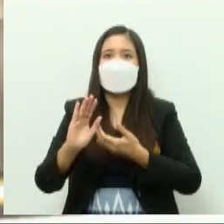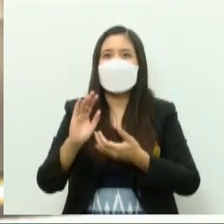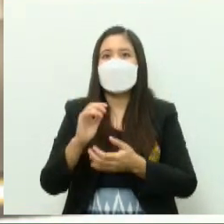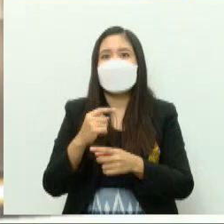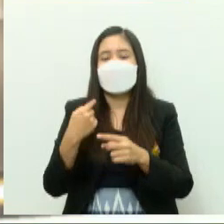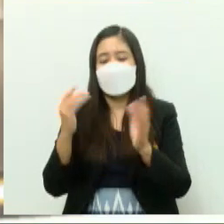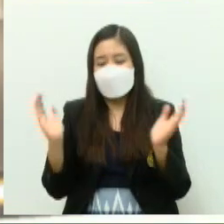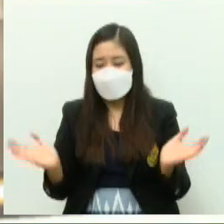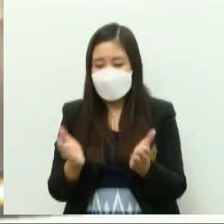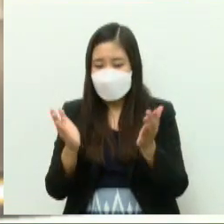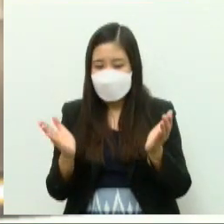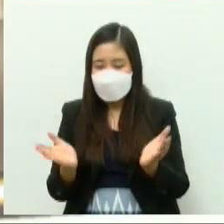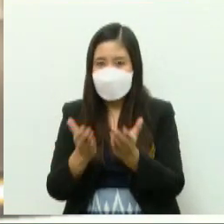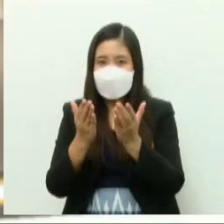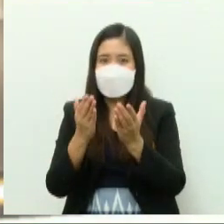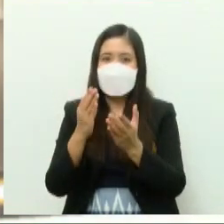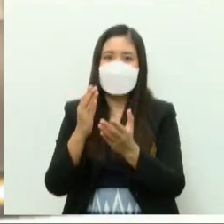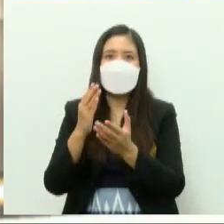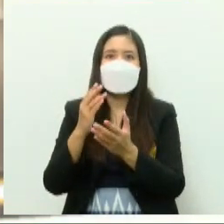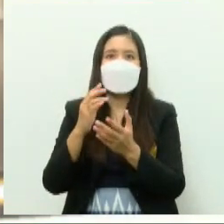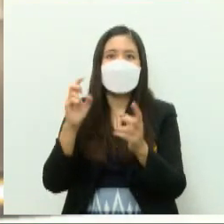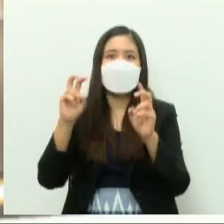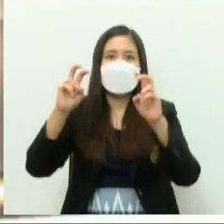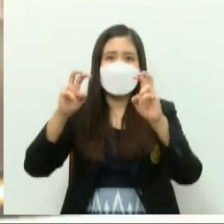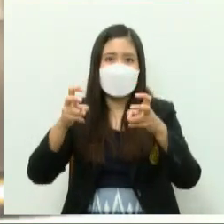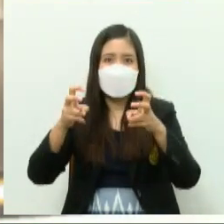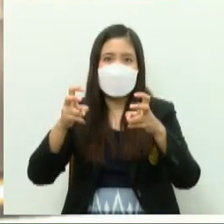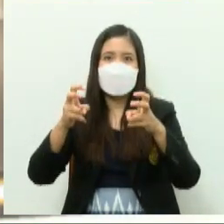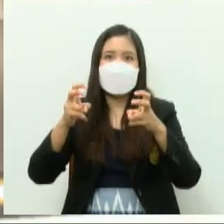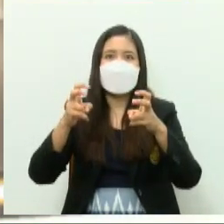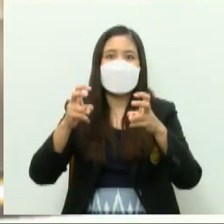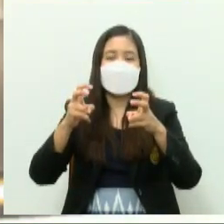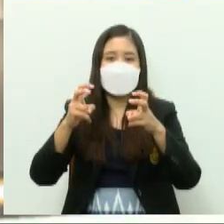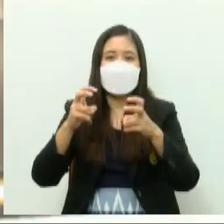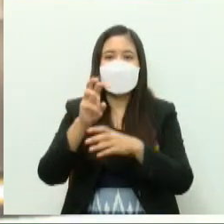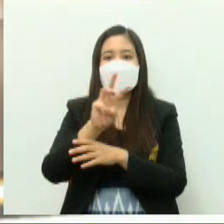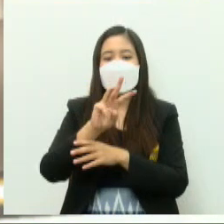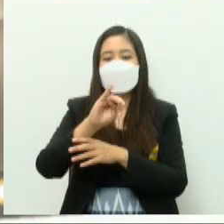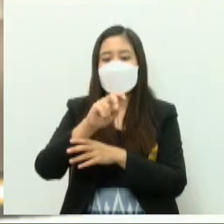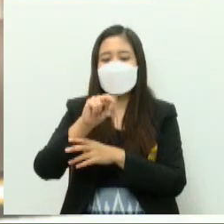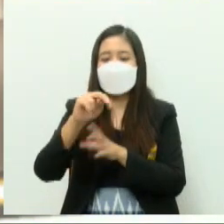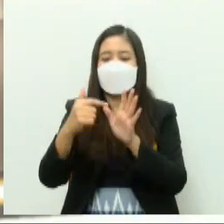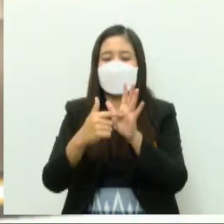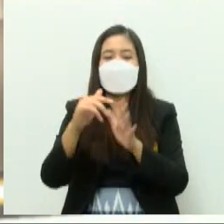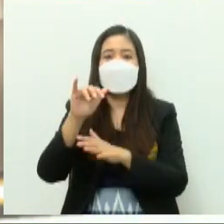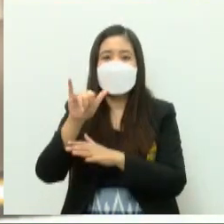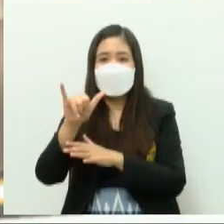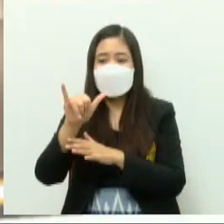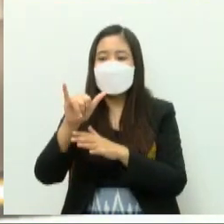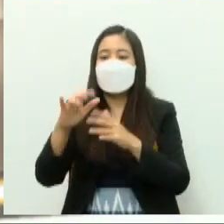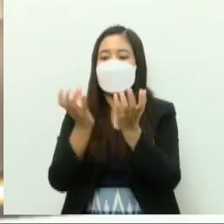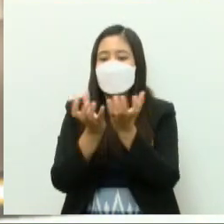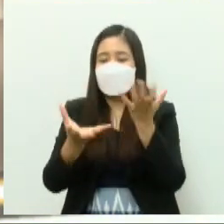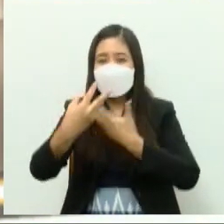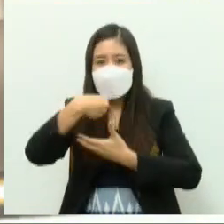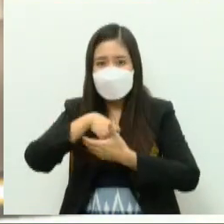ส่งเสริมเรื่องของการเสริมสร้างวินัยคุณธรรมในโรงเรียนอันนั้นก็ทางสำนักนวัตกรรมก็ได้ดำเนิน